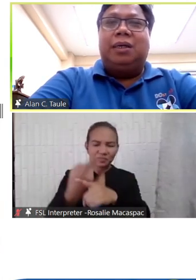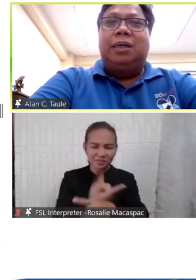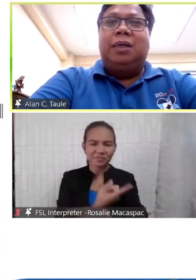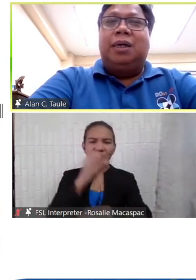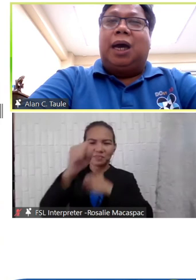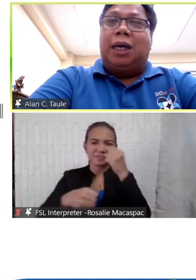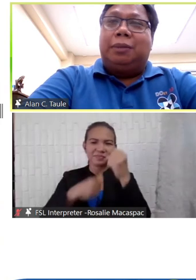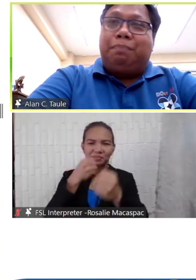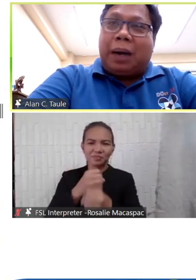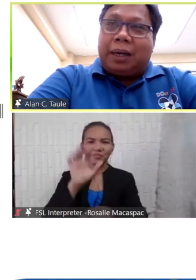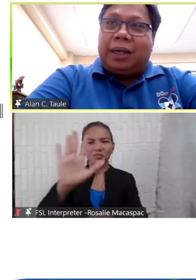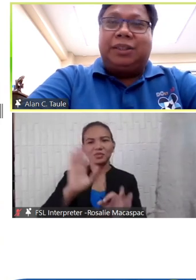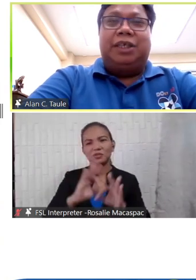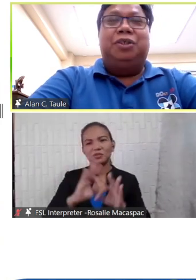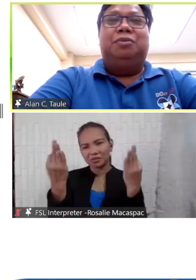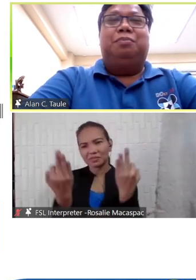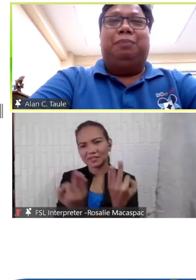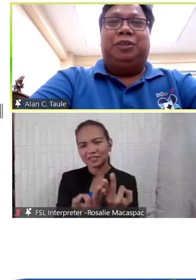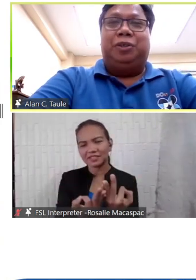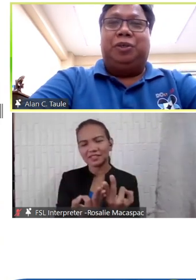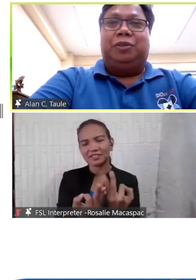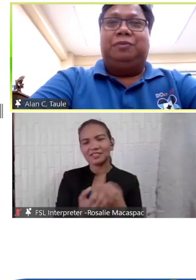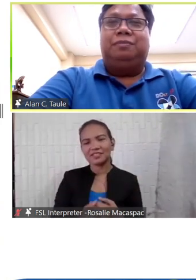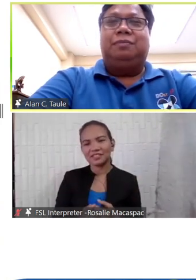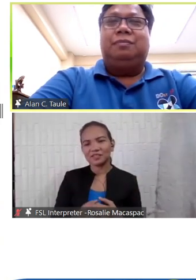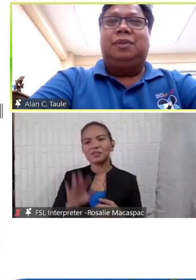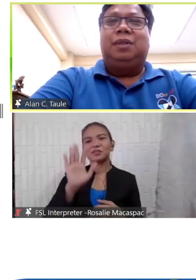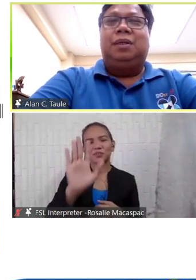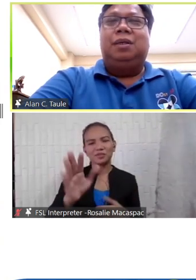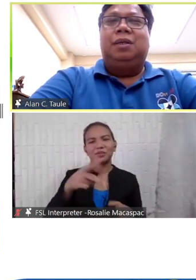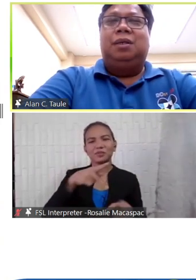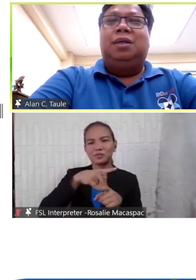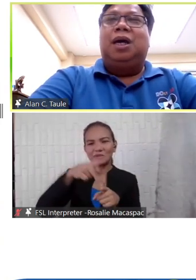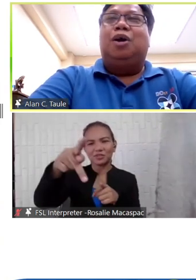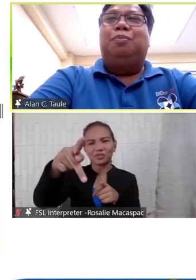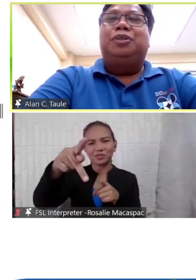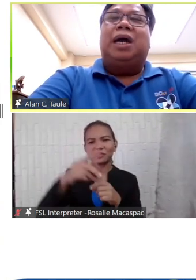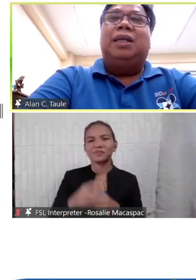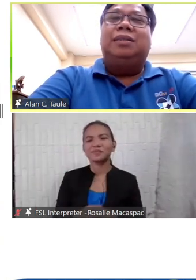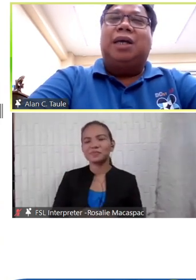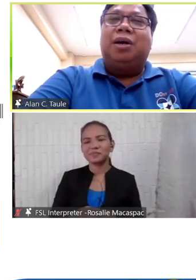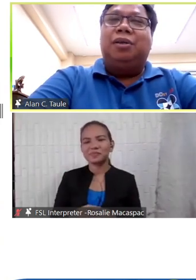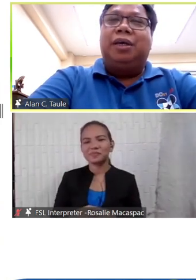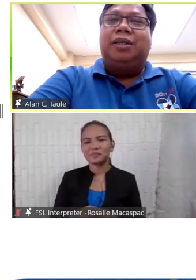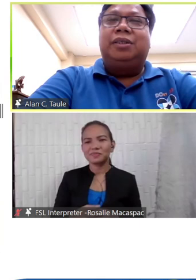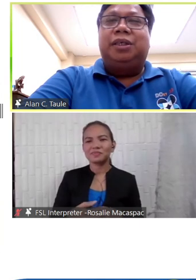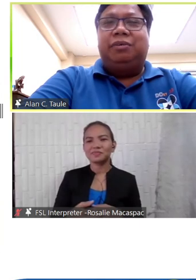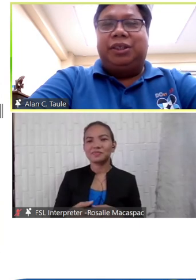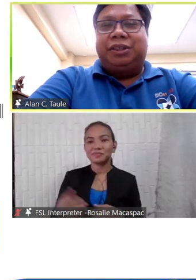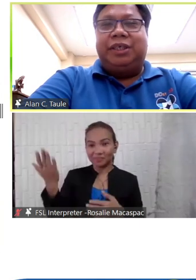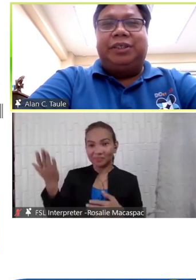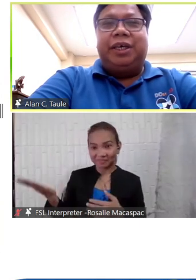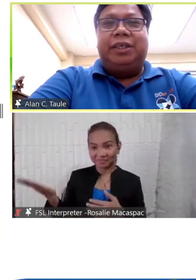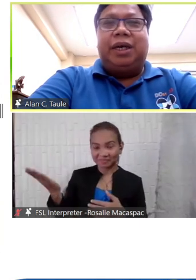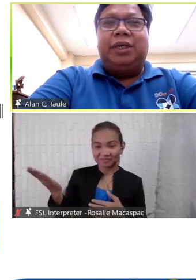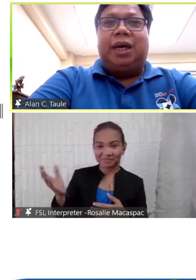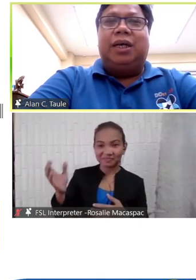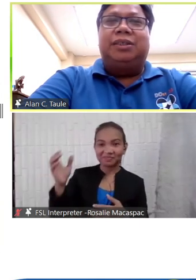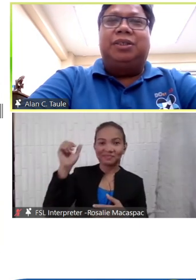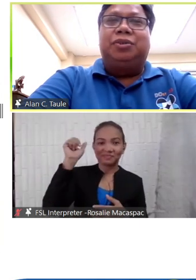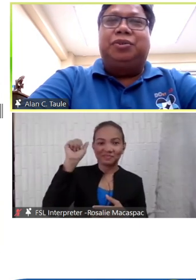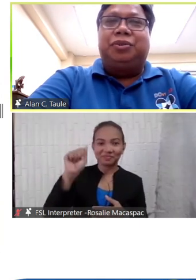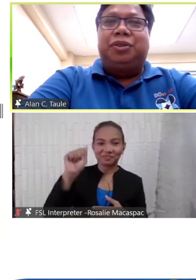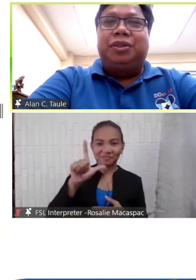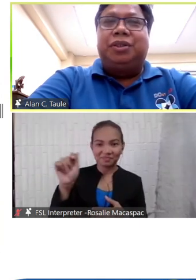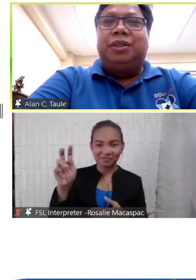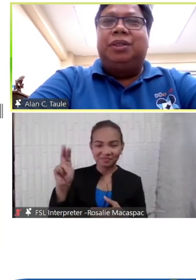pamilya at para sa inyong profesyon. Ako po si Alan Taule ng DOST-STII